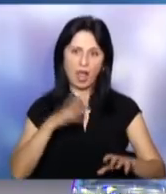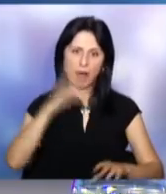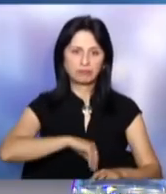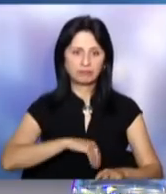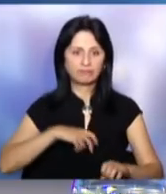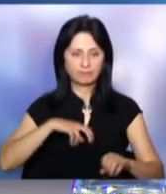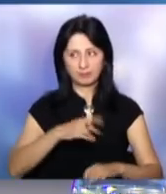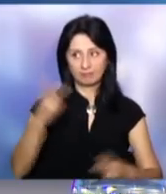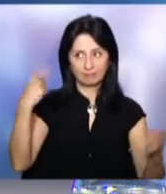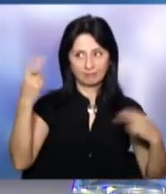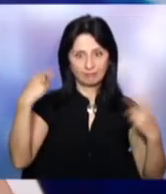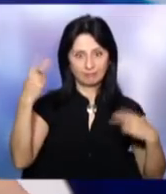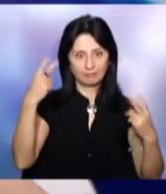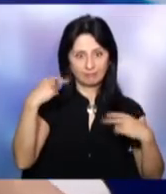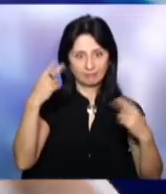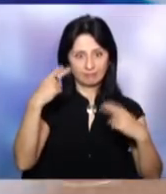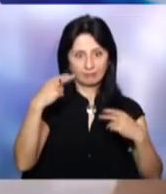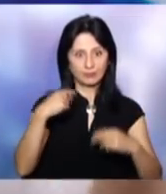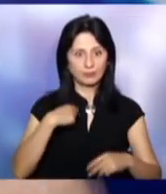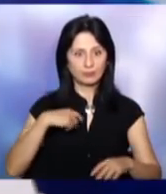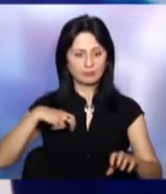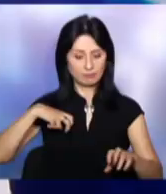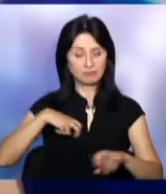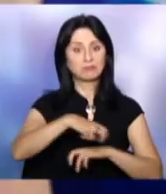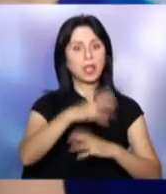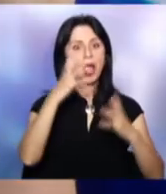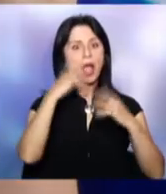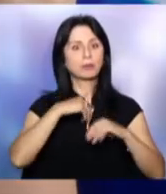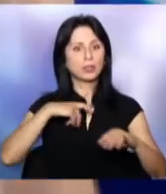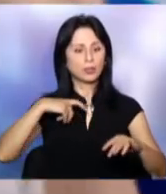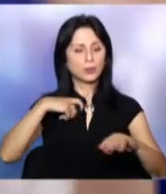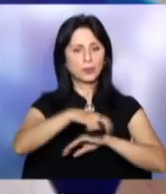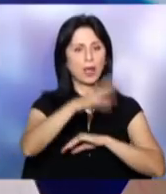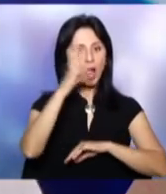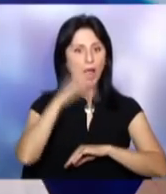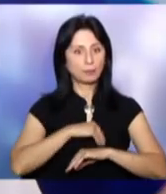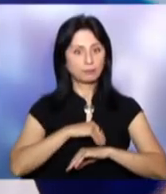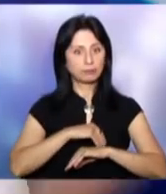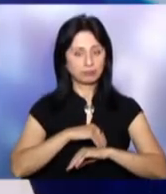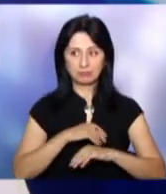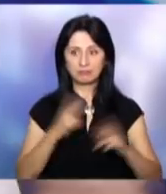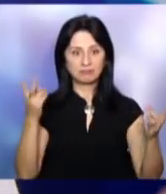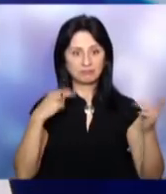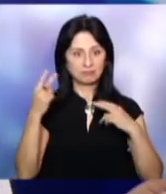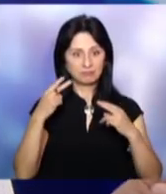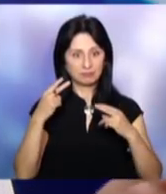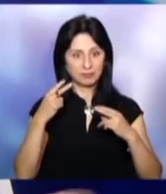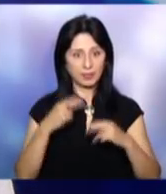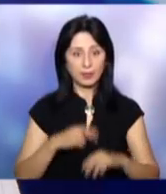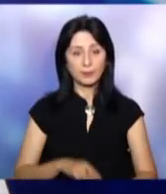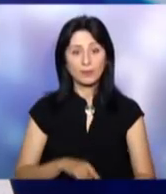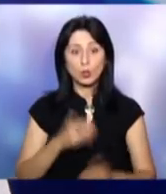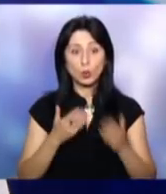ვინმესთვის მეჩვენებინა. იმ წუთას ხდება მობილიზება და ისე გაირბენ ამაზე ფარფატით რომ ნუ ყველას ეგონება თითქოს თოკზე სიარულში